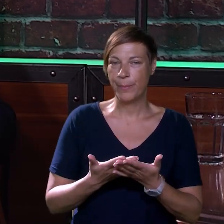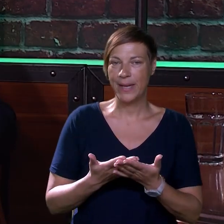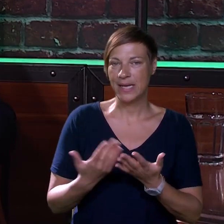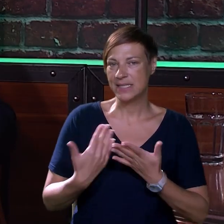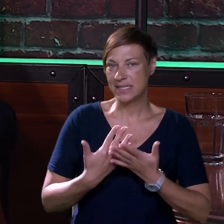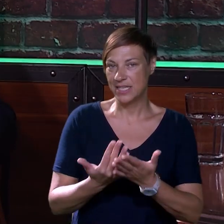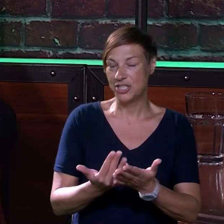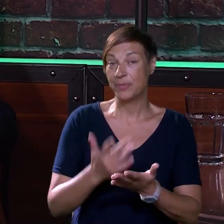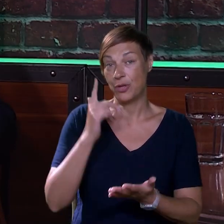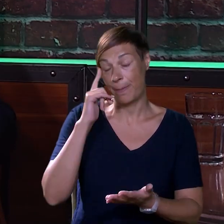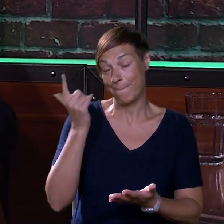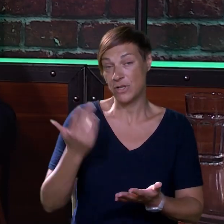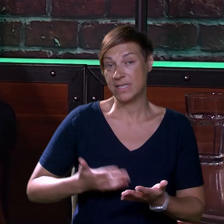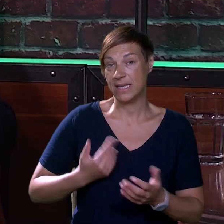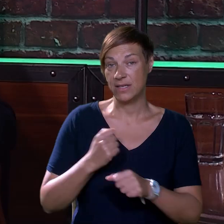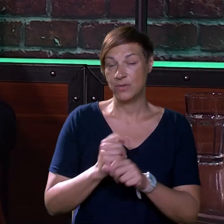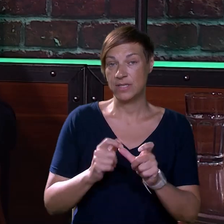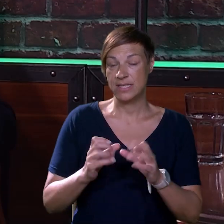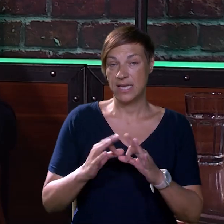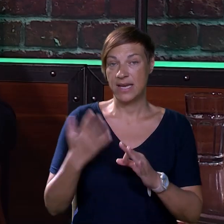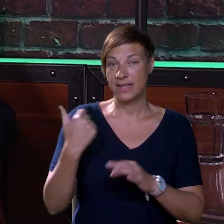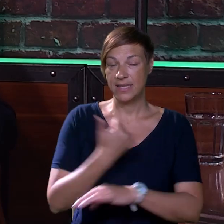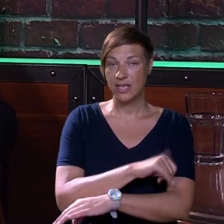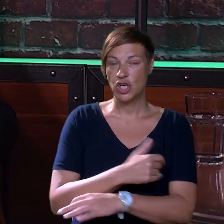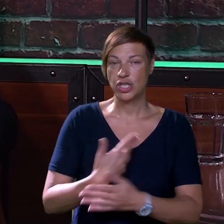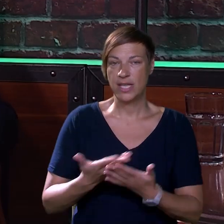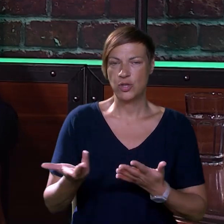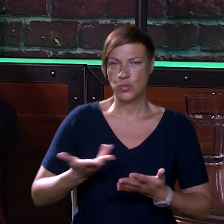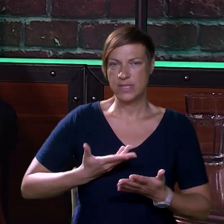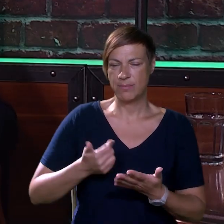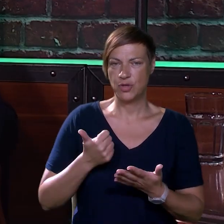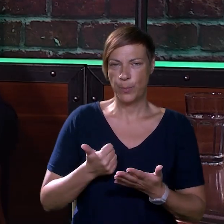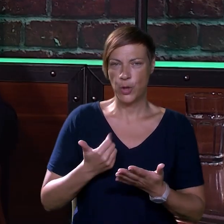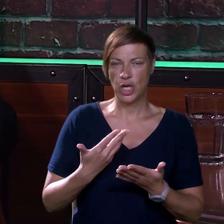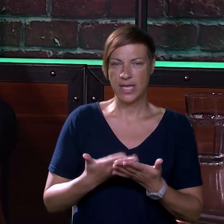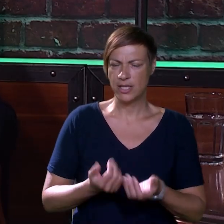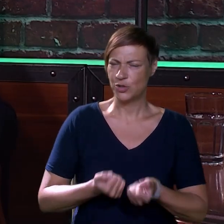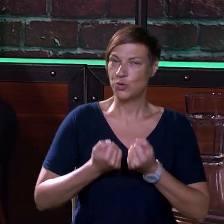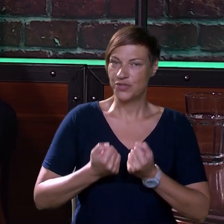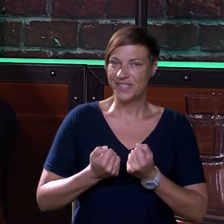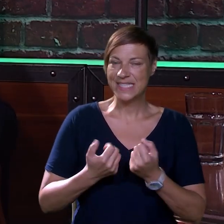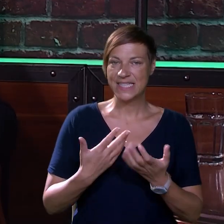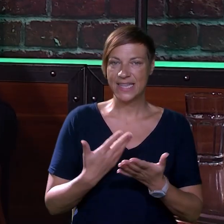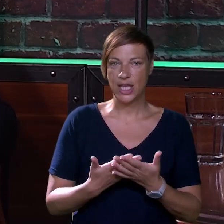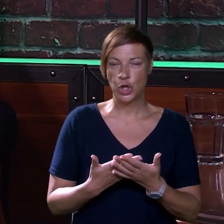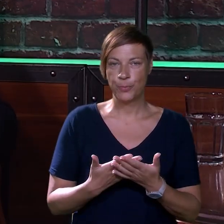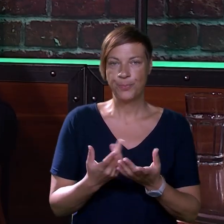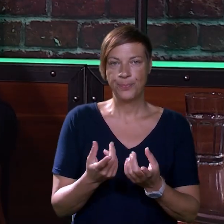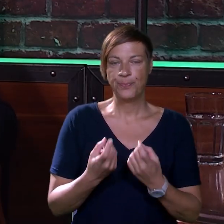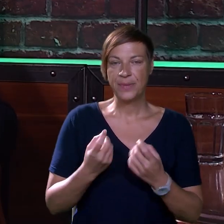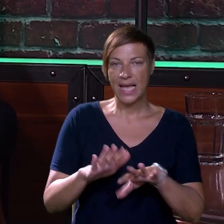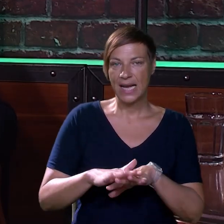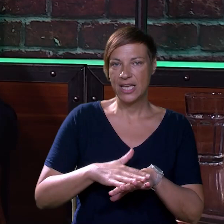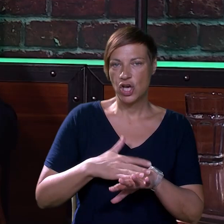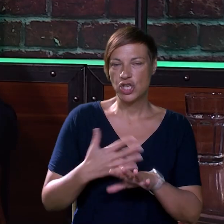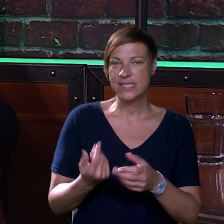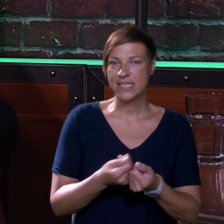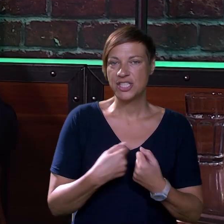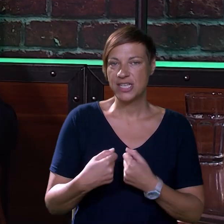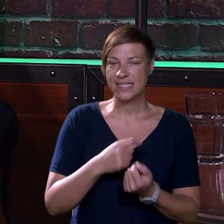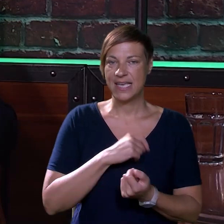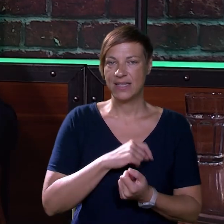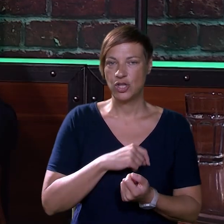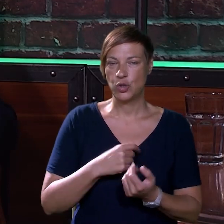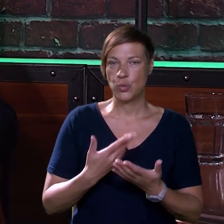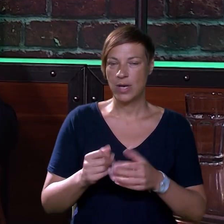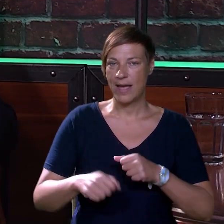dužina čamaca, to je poznata generacija gusara tih godina, i tu sam dobio jednu čvrstinu, ali i osjećaj zajedništva i